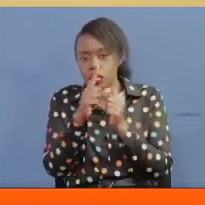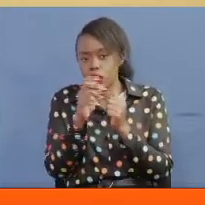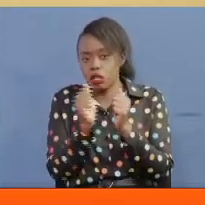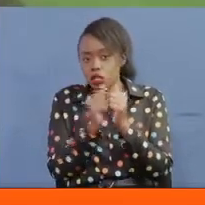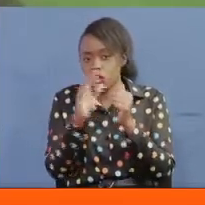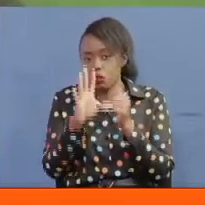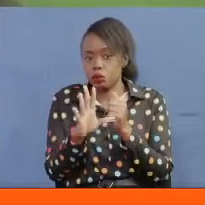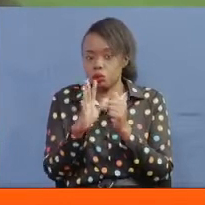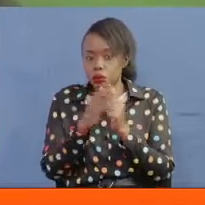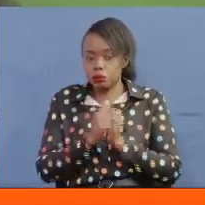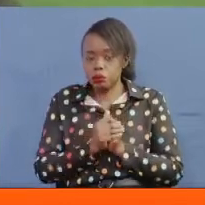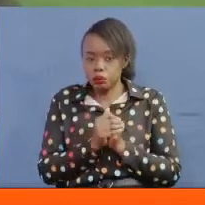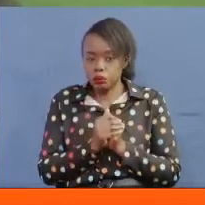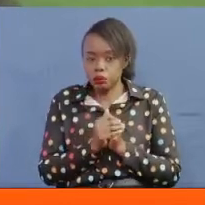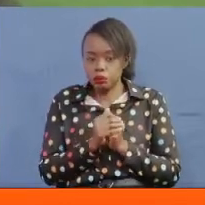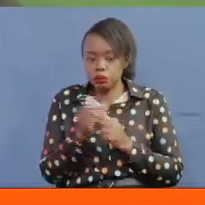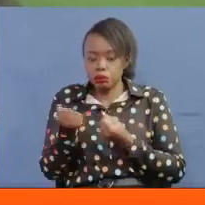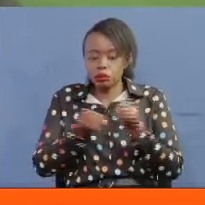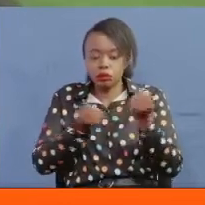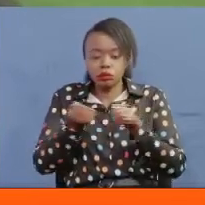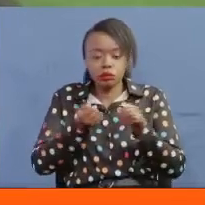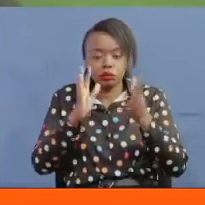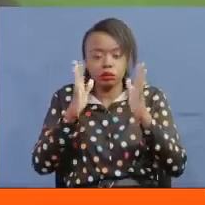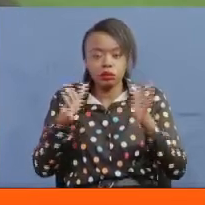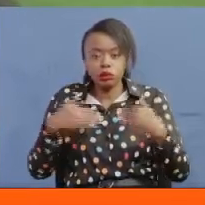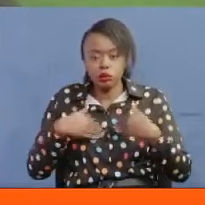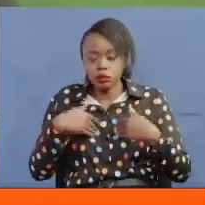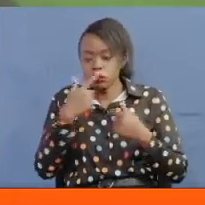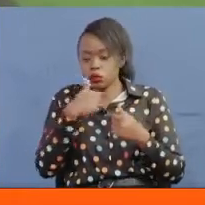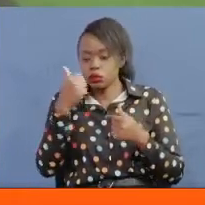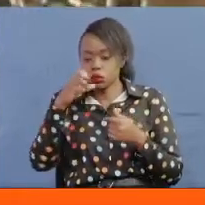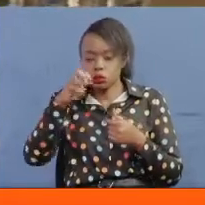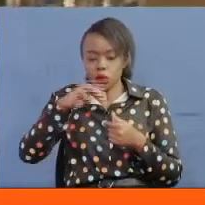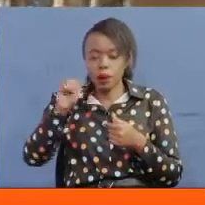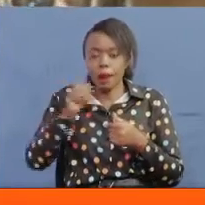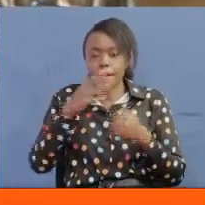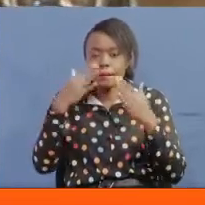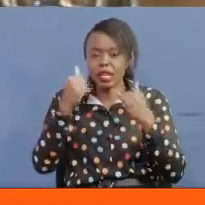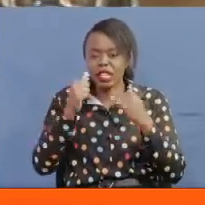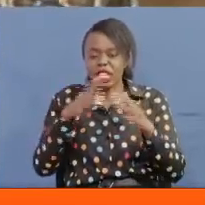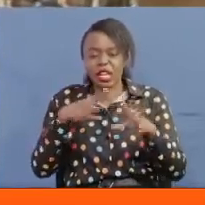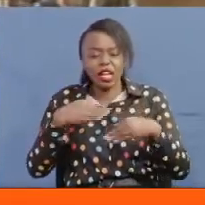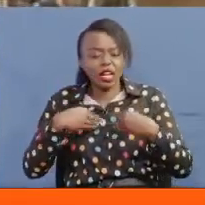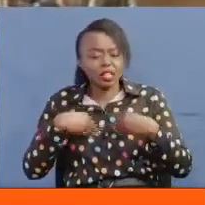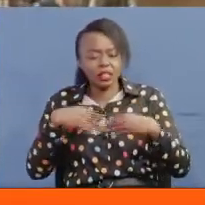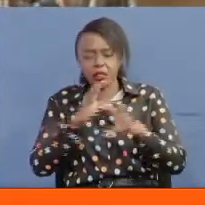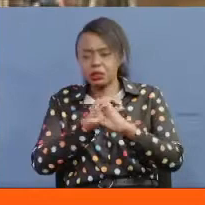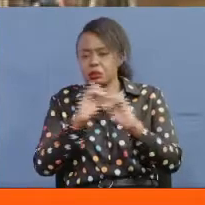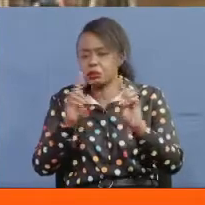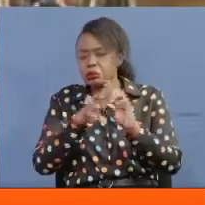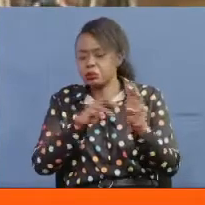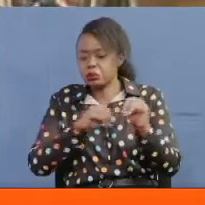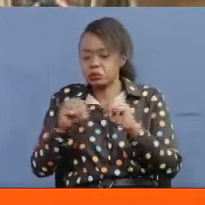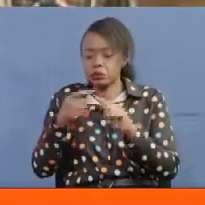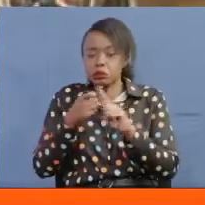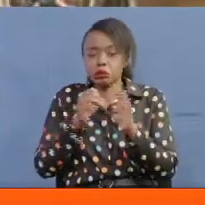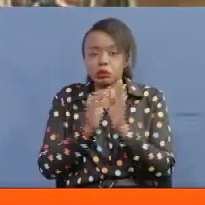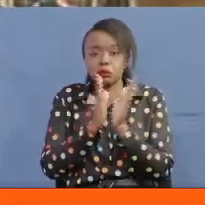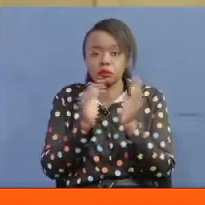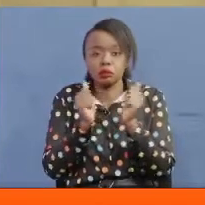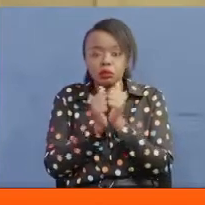15. Dereva wa gari hilo Omar Mohamed alikana kosa hilo la utapeli na aliachiliwa kwa dhamana ya